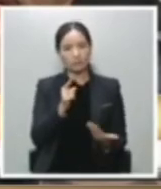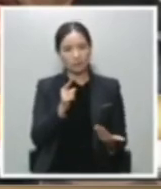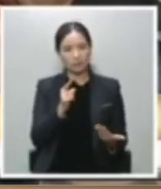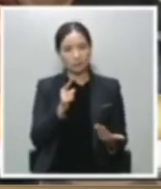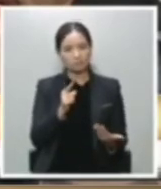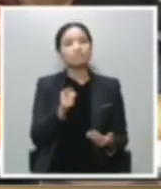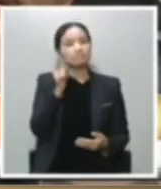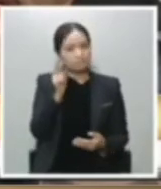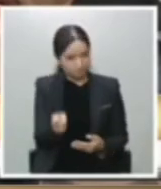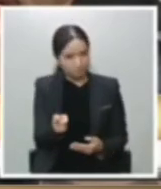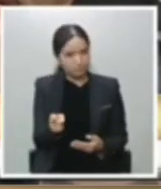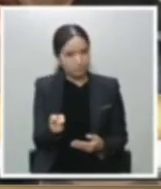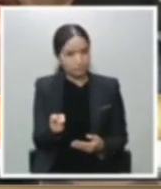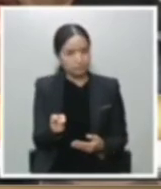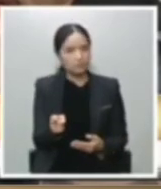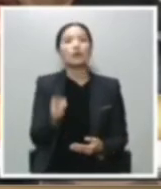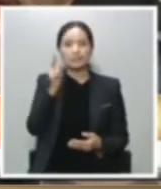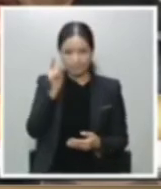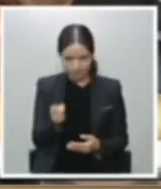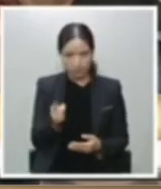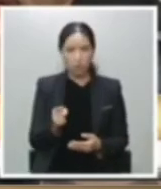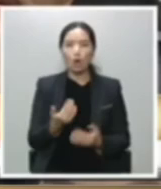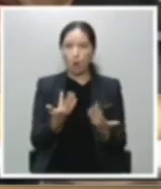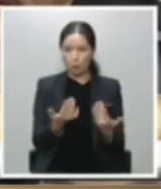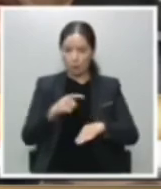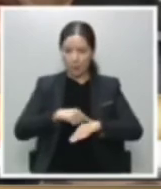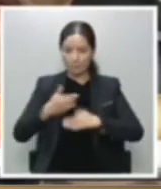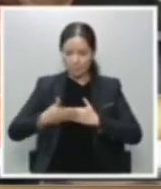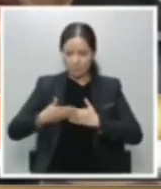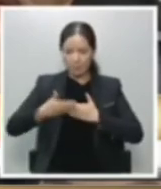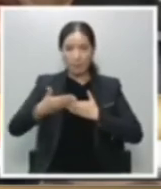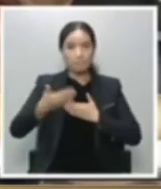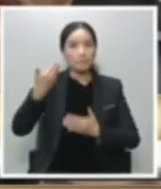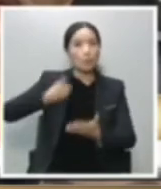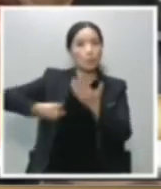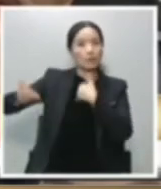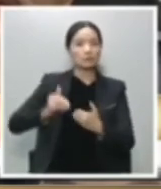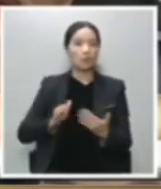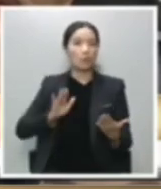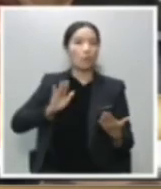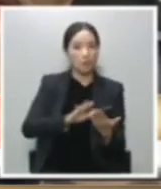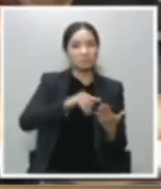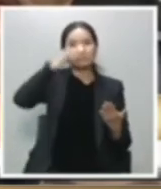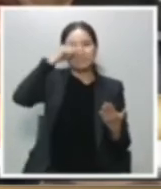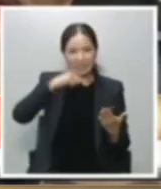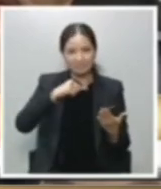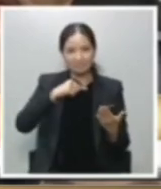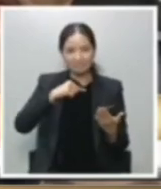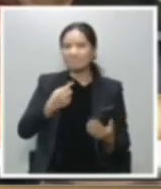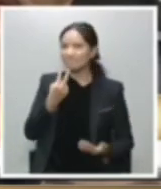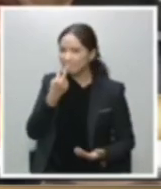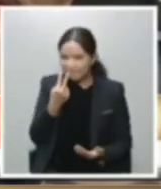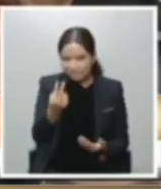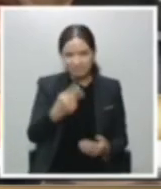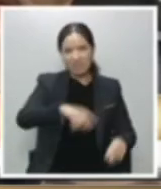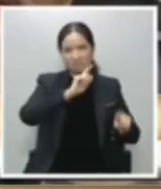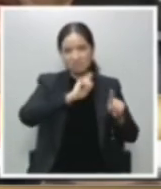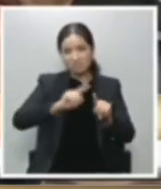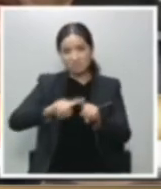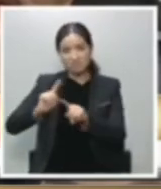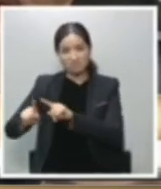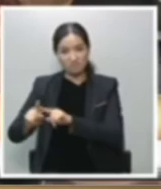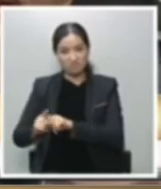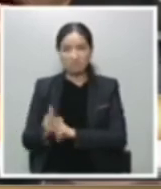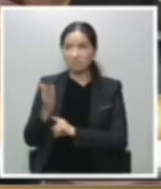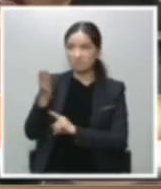ความจริงคือความจริงครับอีกสักระยะหนึ่งนะครับประวัติศาสตร์ประเทศชาติก็จะต้องแสดงให้เห็นนะครับว่าสิ่งต่างๆที่